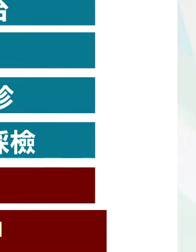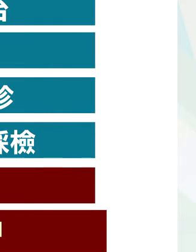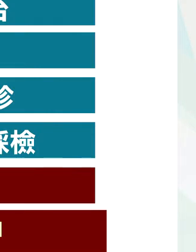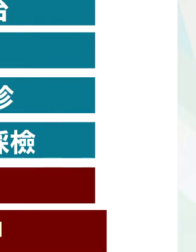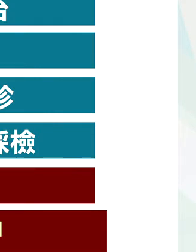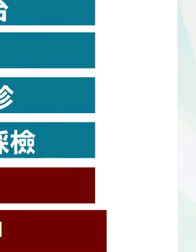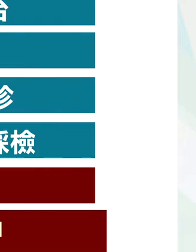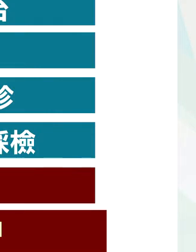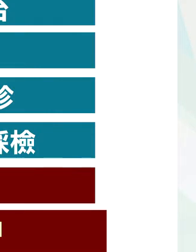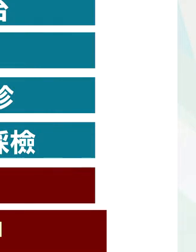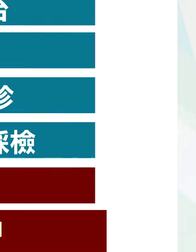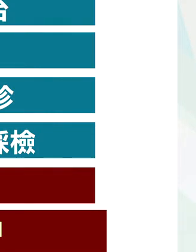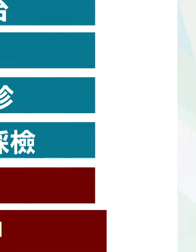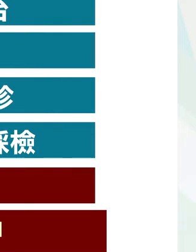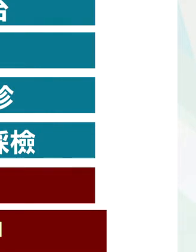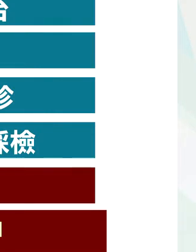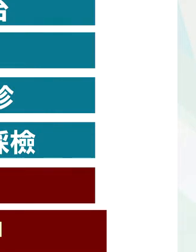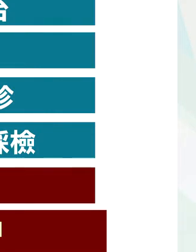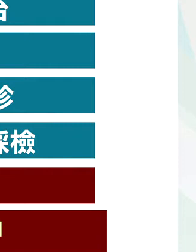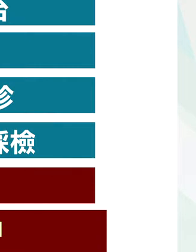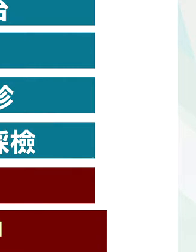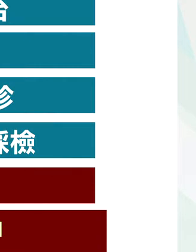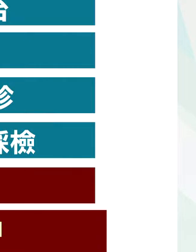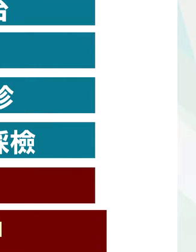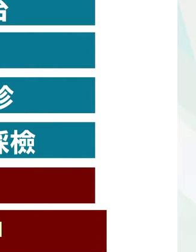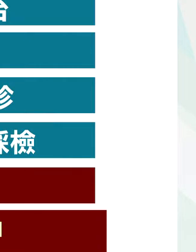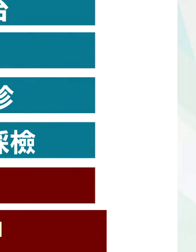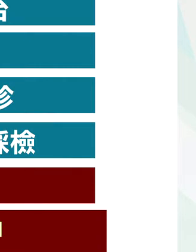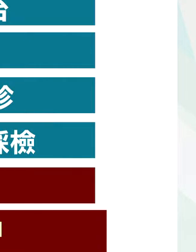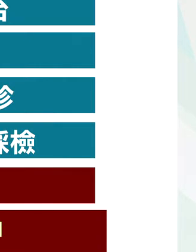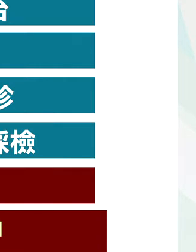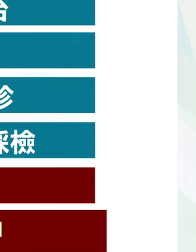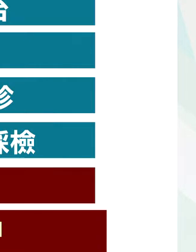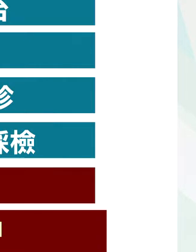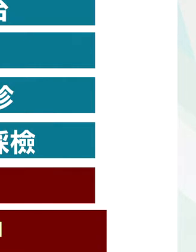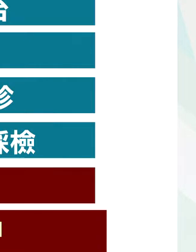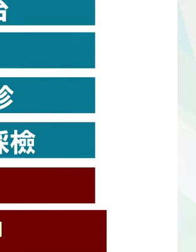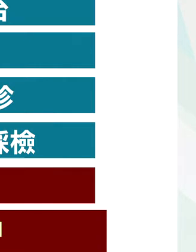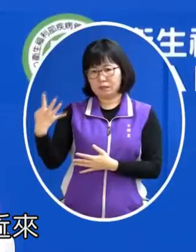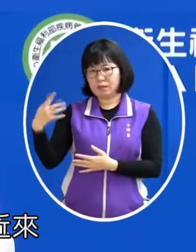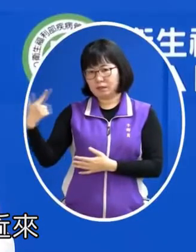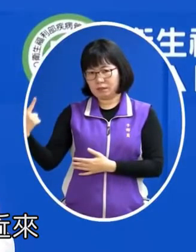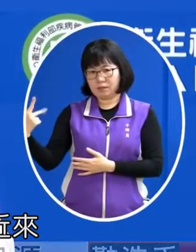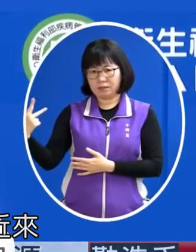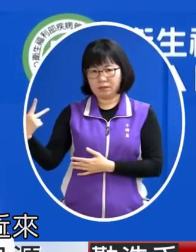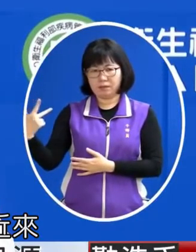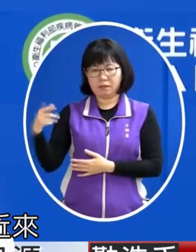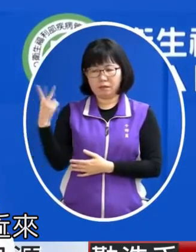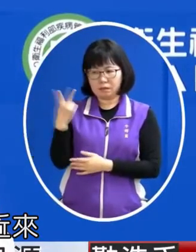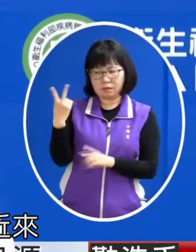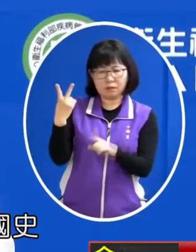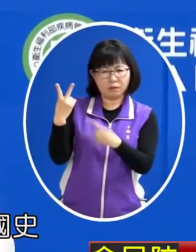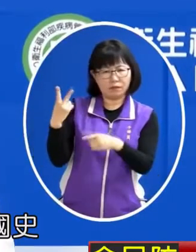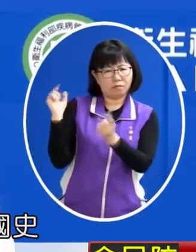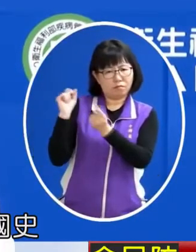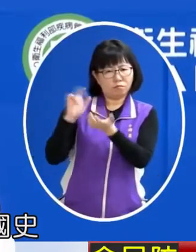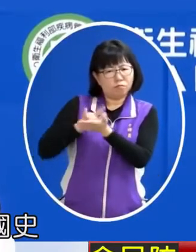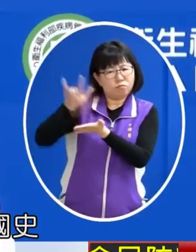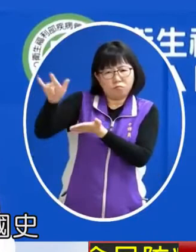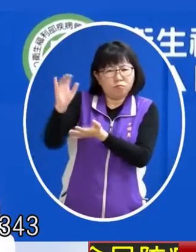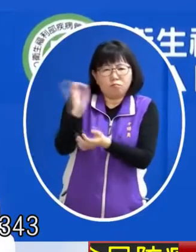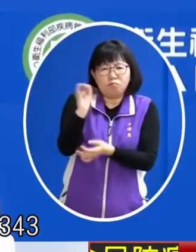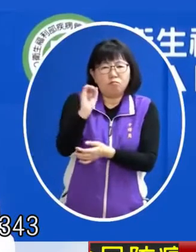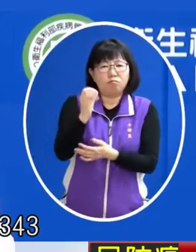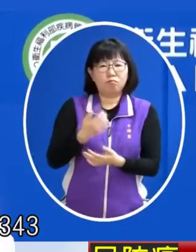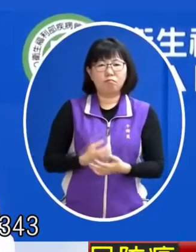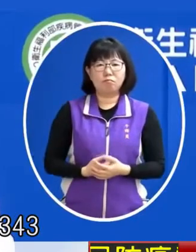检，4月3号确诊，相关接触者还在调查并厘清感染源。 那这两位当然进来都没有出国史